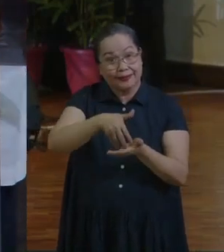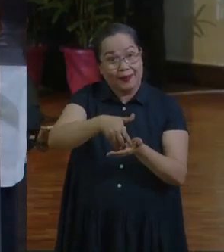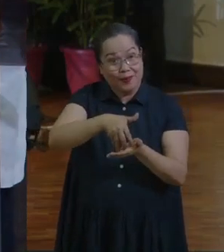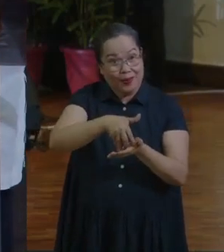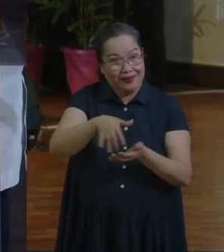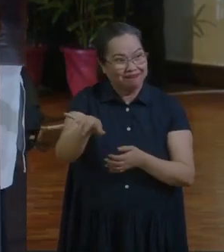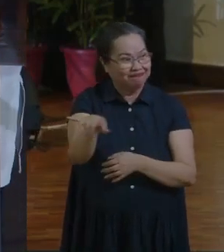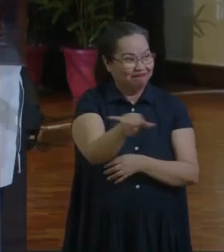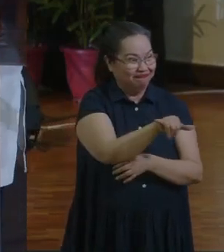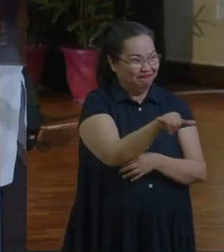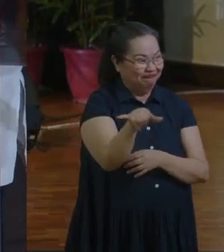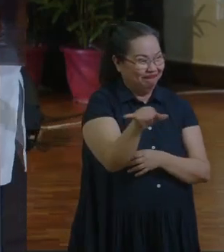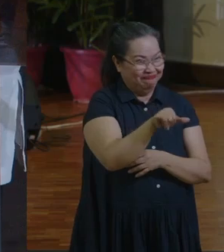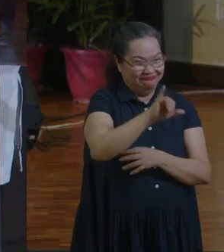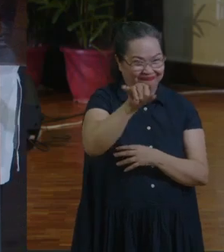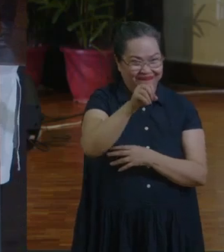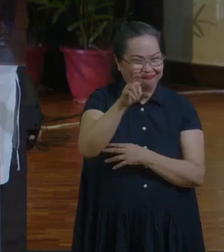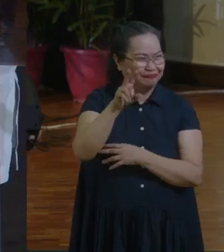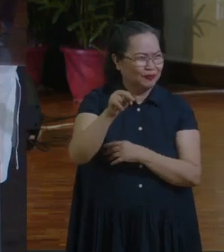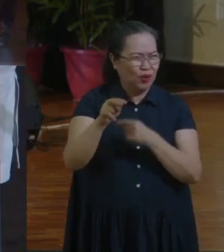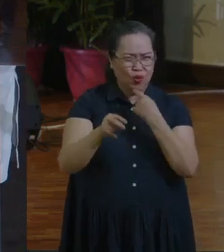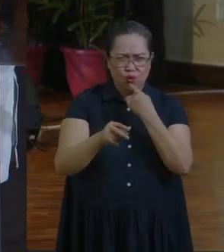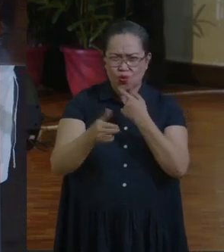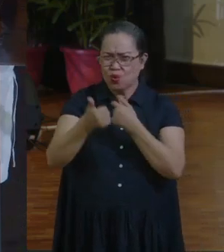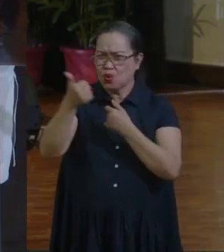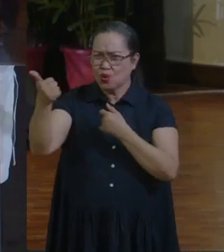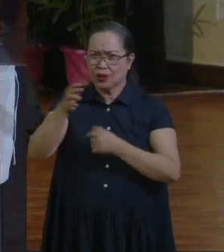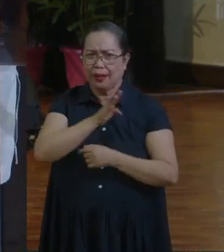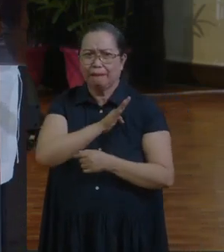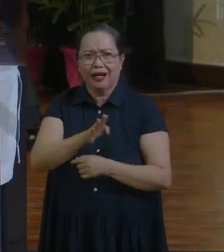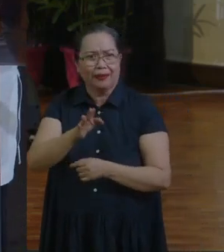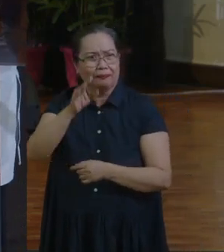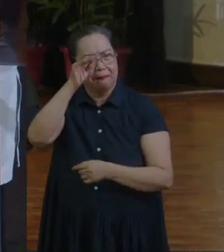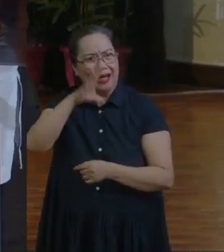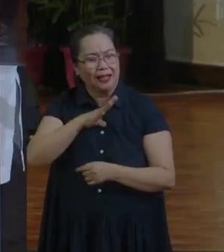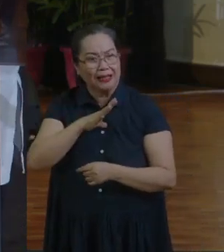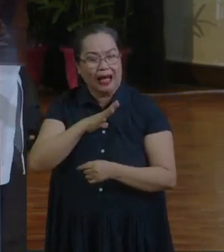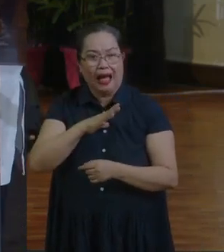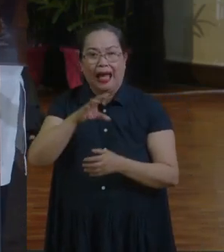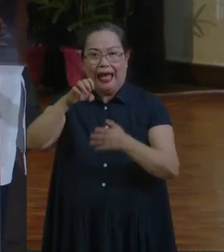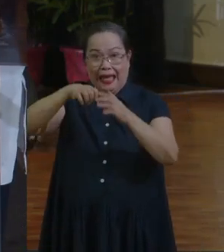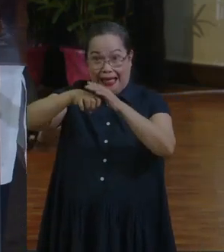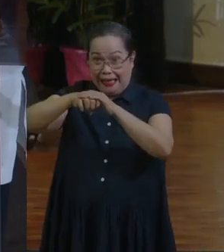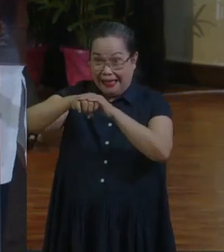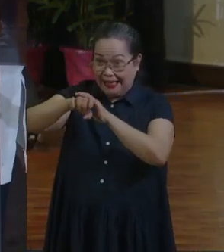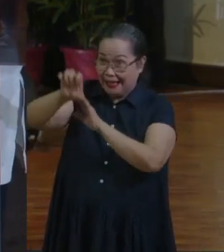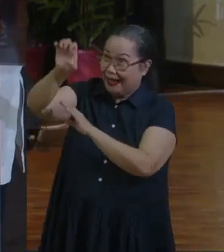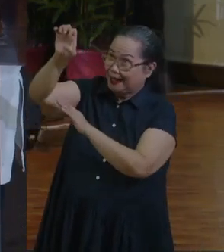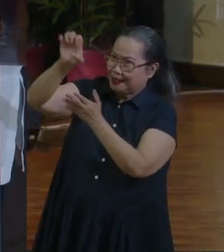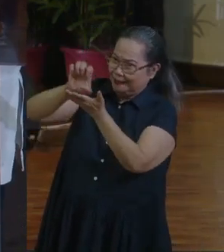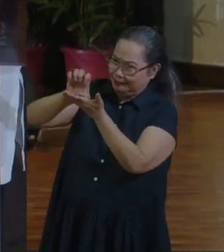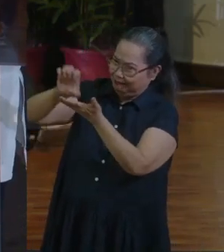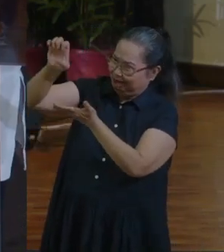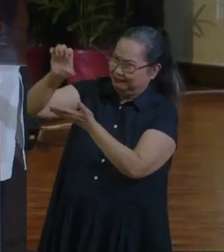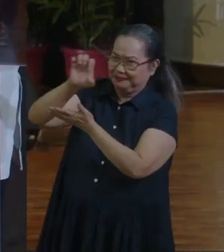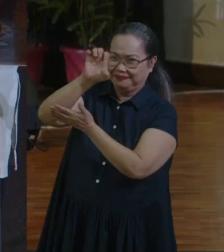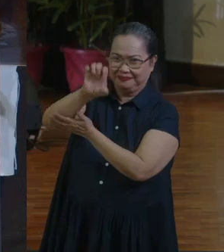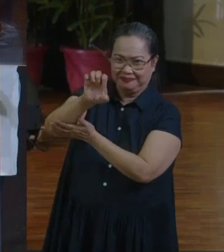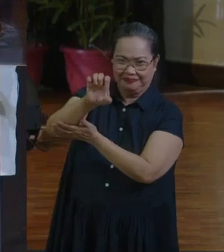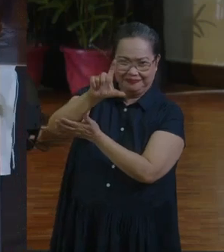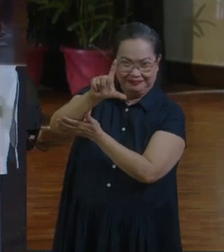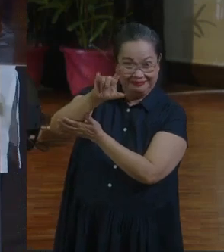nanghina. Sino pa ang isang atapang na lalaki? Si Elijah. No? Si